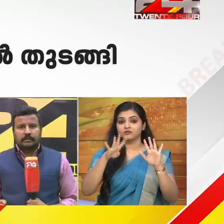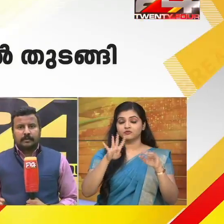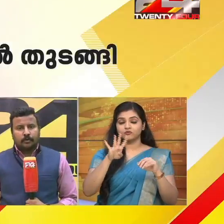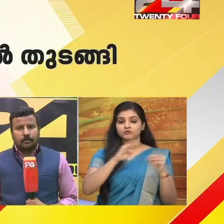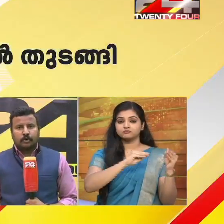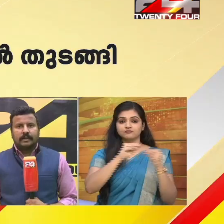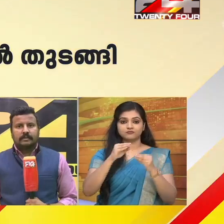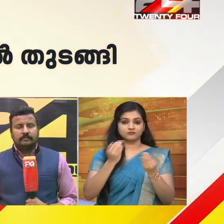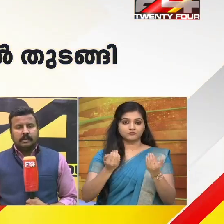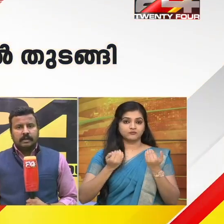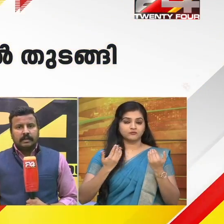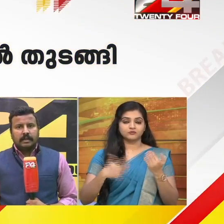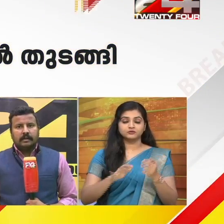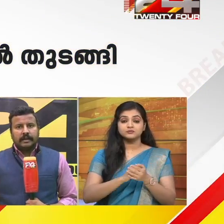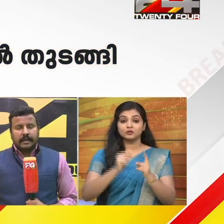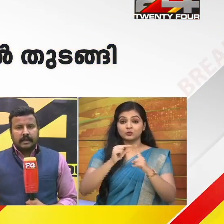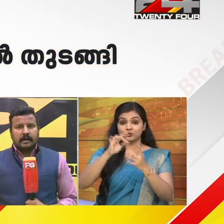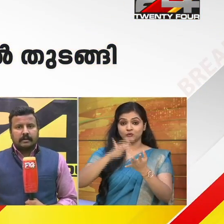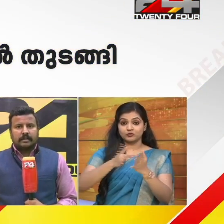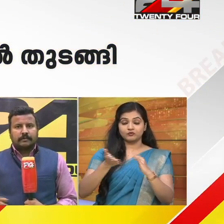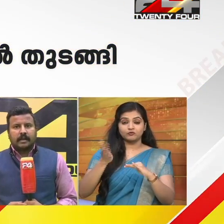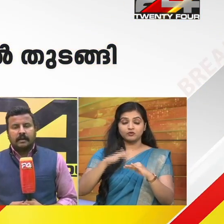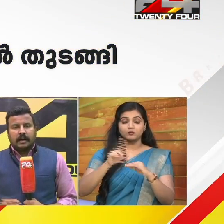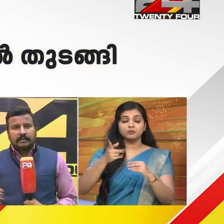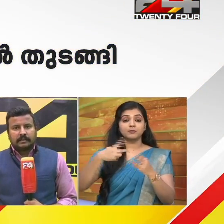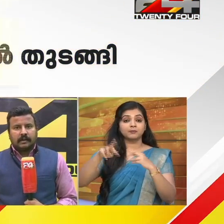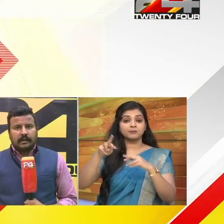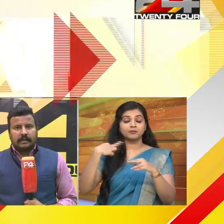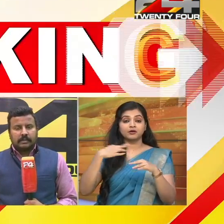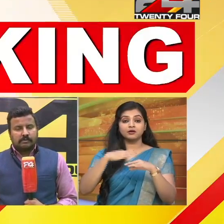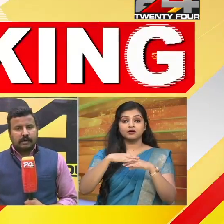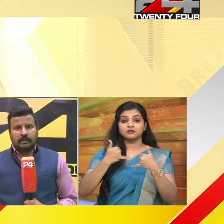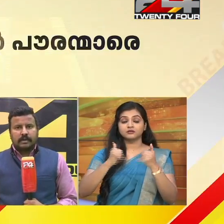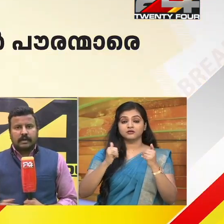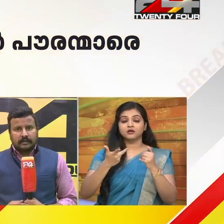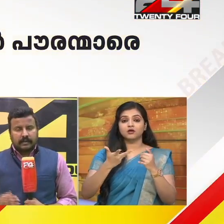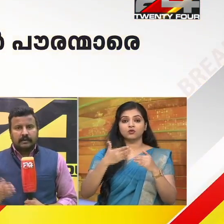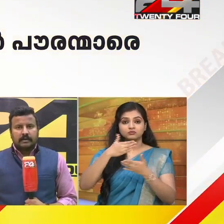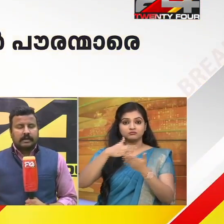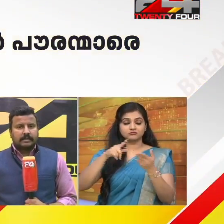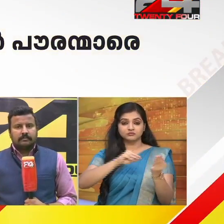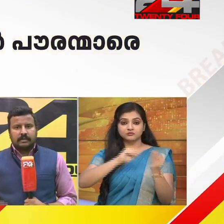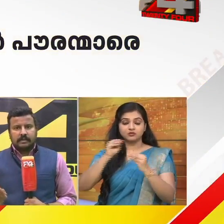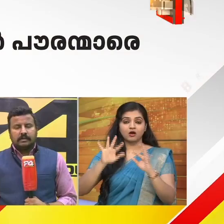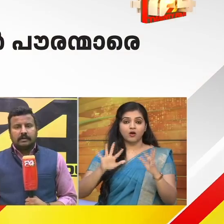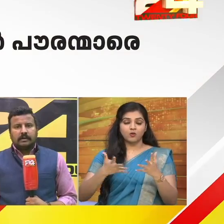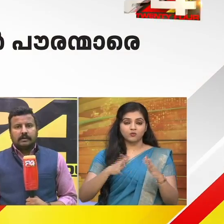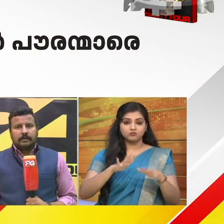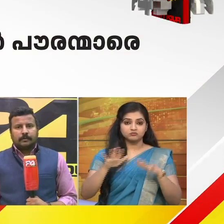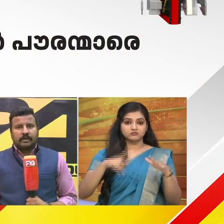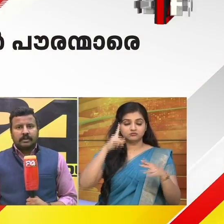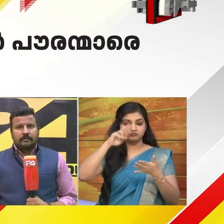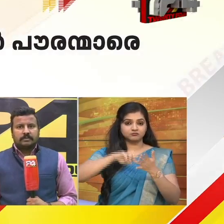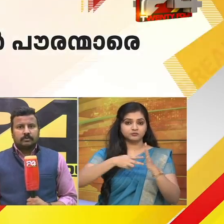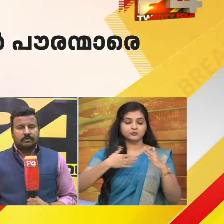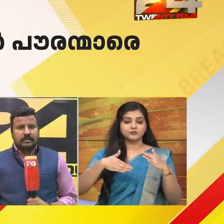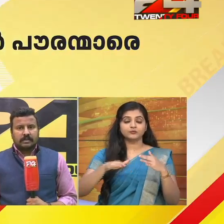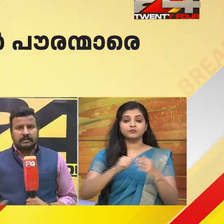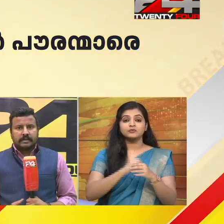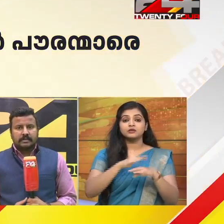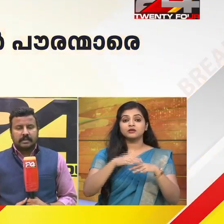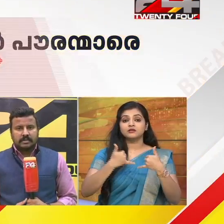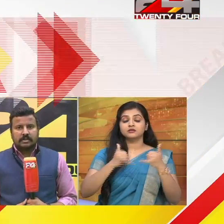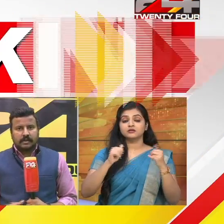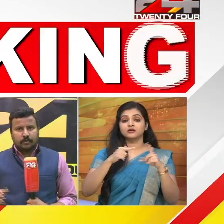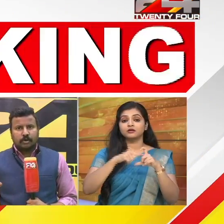വരുന്നുണ്ട്. പോൾട്ടോവയിൽ നിന്നും ഇനി എങ്ങനെയാണ് ഇവരെ അതിർത്തികളിലേക്ക് എത്തിക്കുക എന്നുള്ളതാണ് അടുത്ത ഘട്ടം. ഇത് ഇപ്പോൾ ഇന്ത്യൻ എംബസി ഉദ്യോഗസ്ഥർ അത്